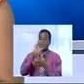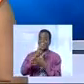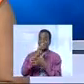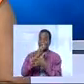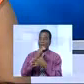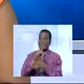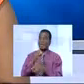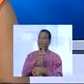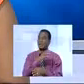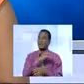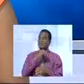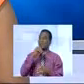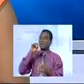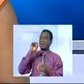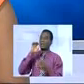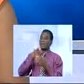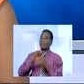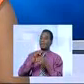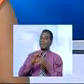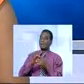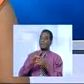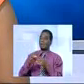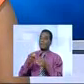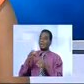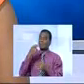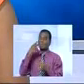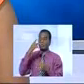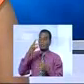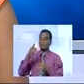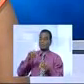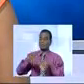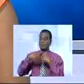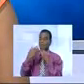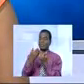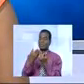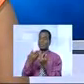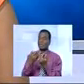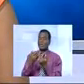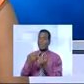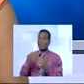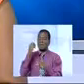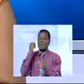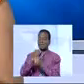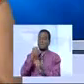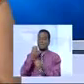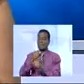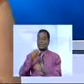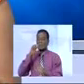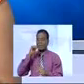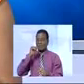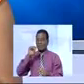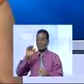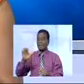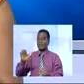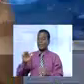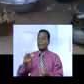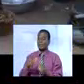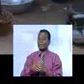Diopo, dans la commune de Songon, pour voir comment ces femmes travaillent. Son compte